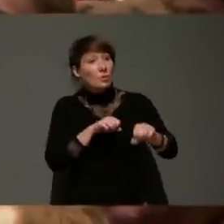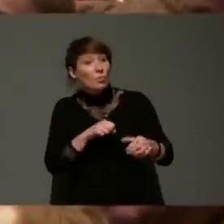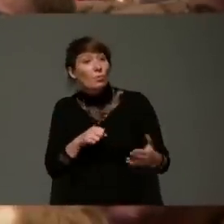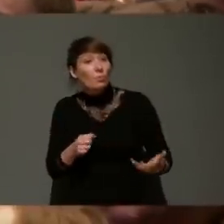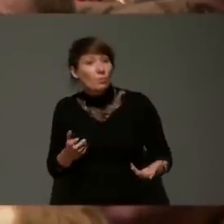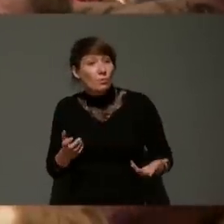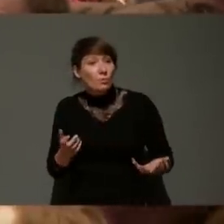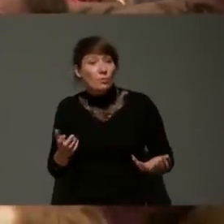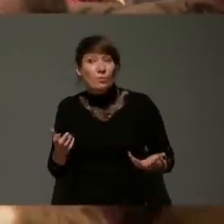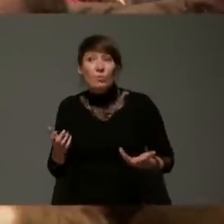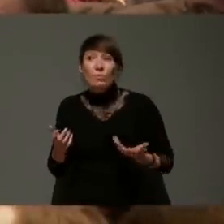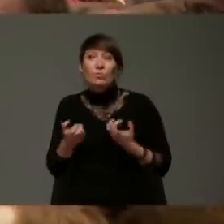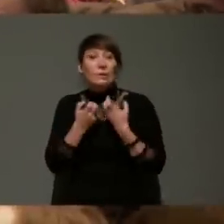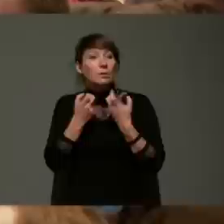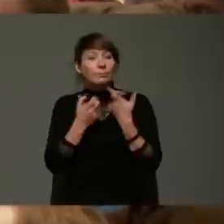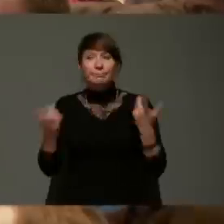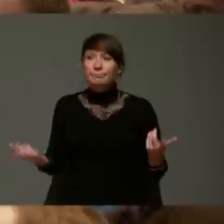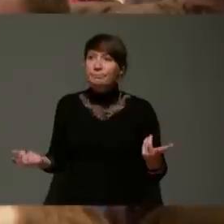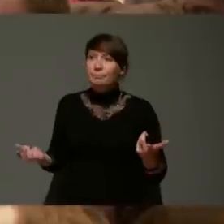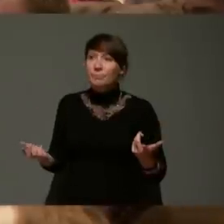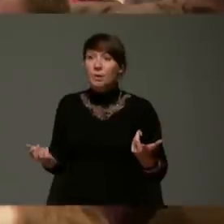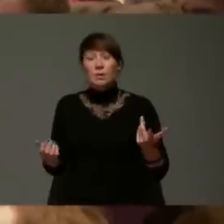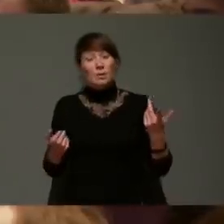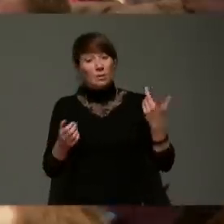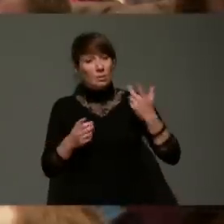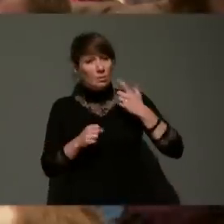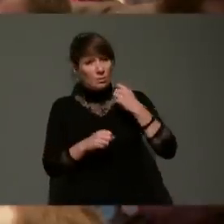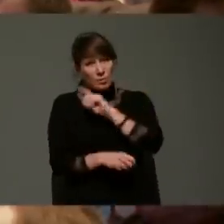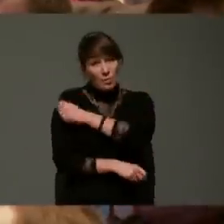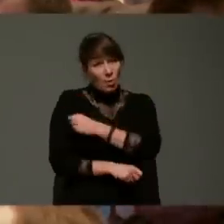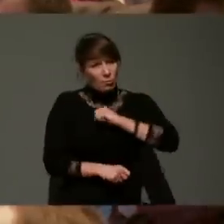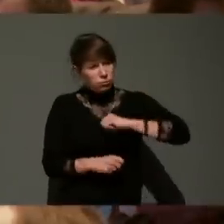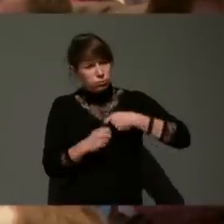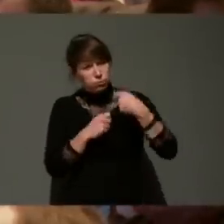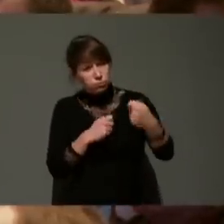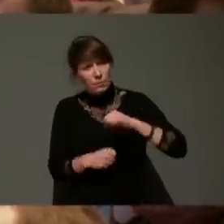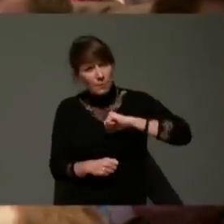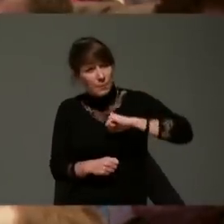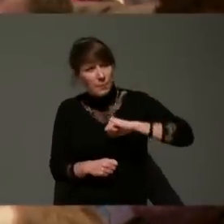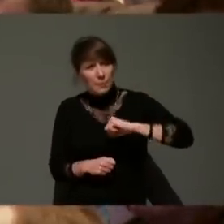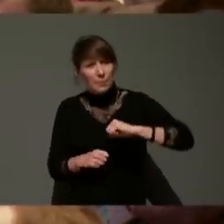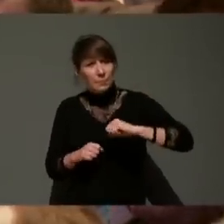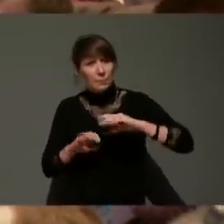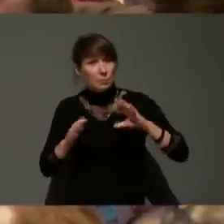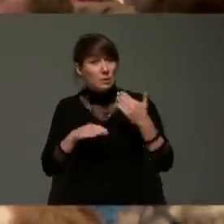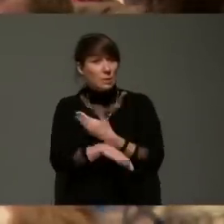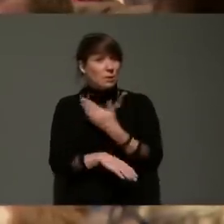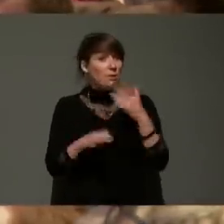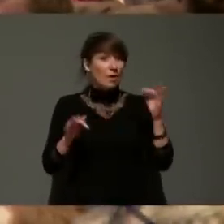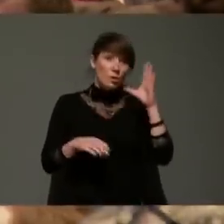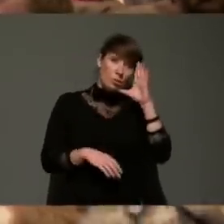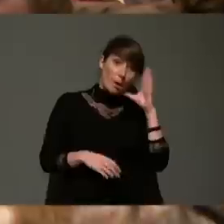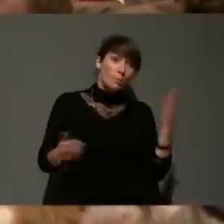J'aimerais savoir, après une longue une pratique intensive, qu'est-ce qui se passe, par exemple, au niveau du sommeil ?